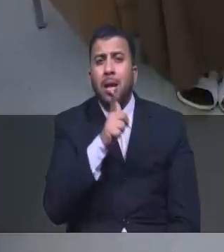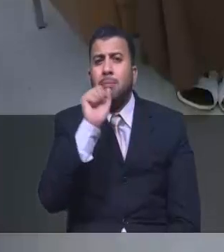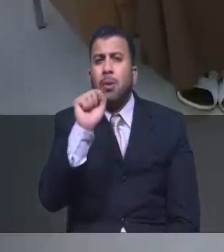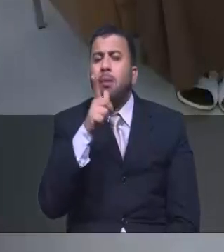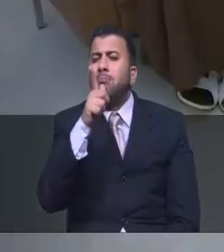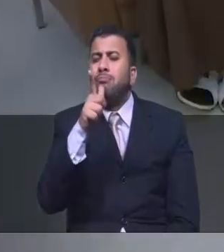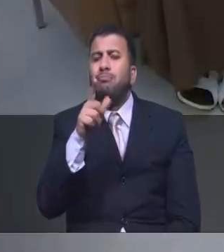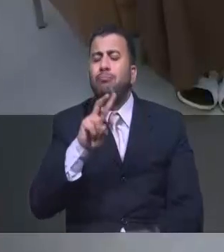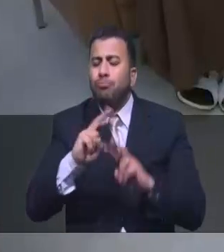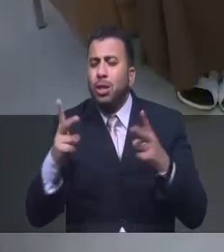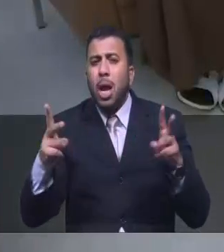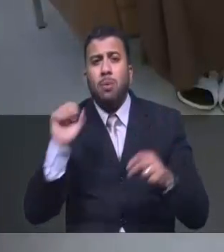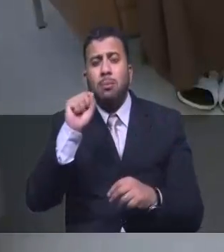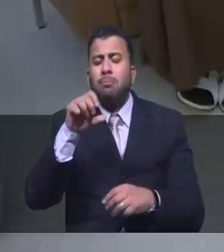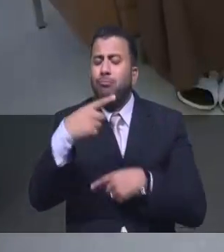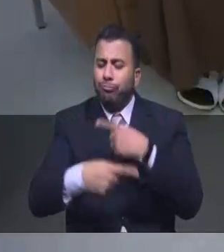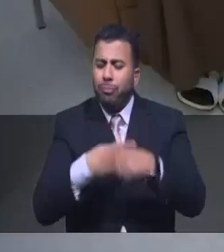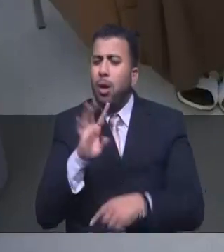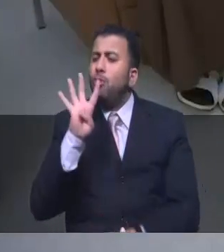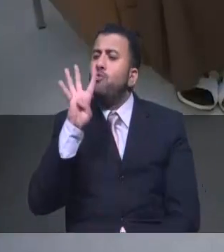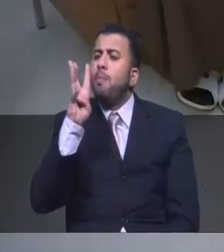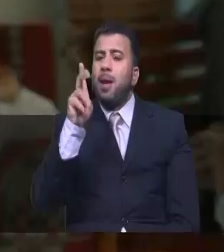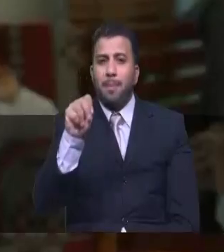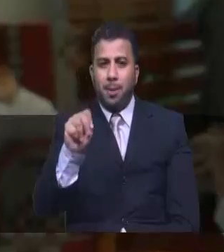متنوعة أخرى على مدار الأيام الأربعة.